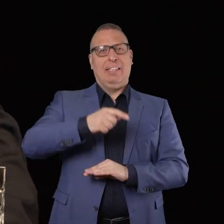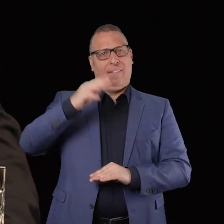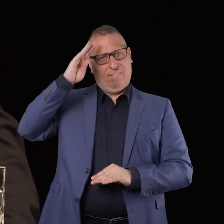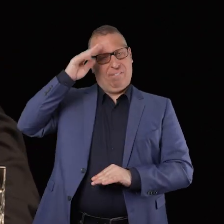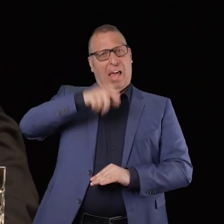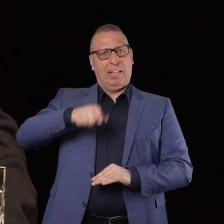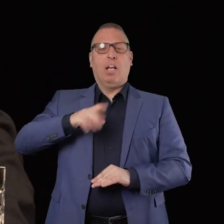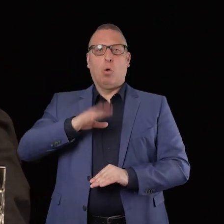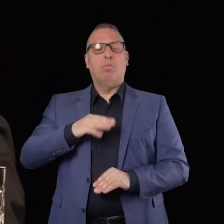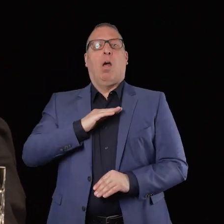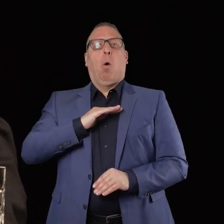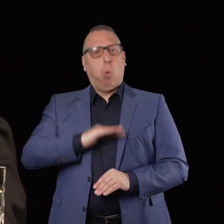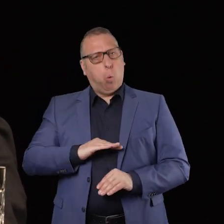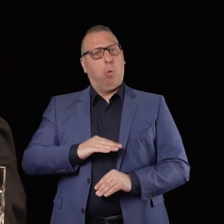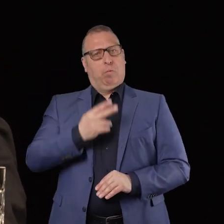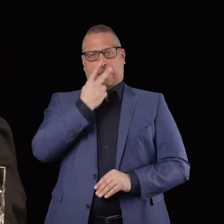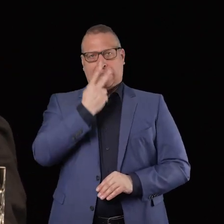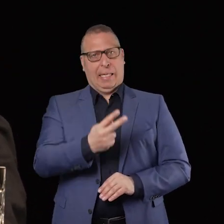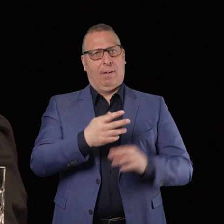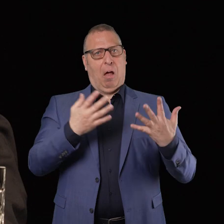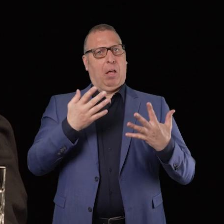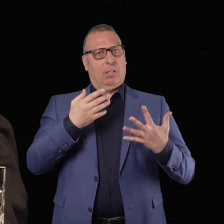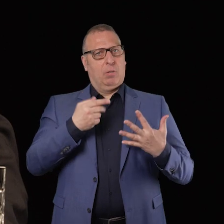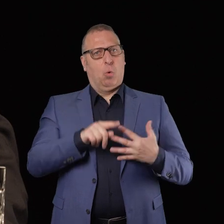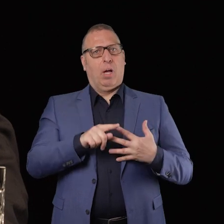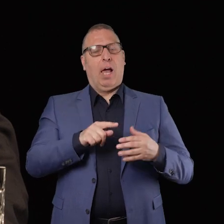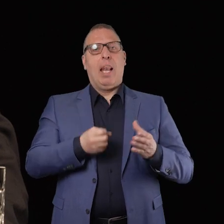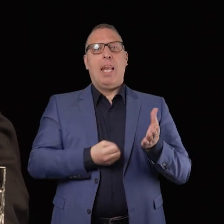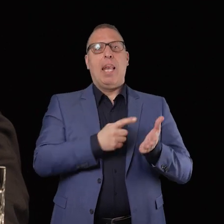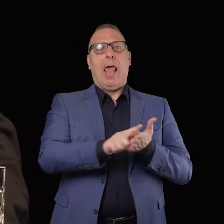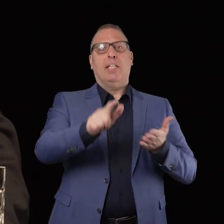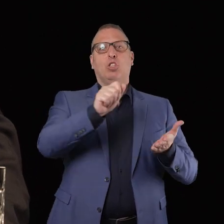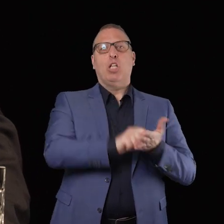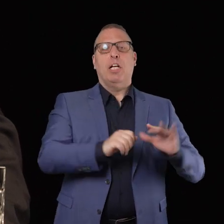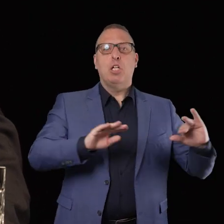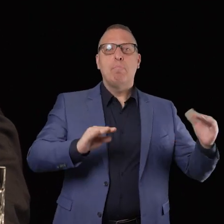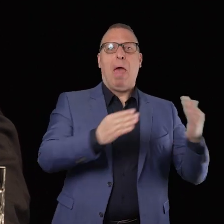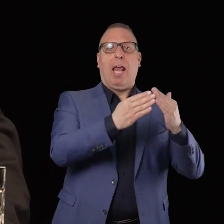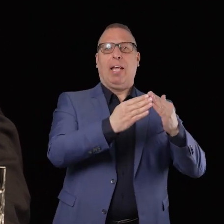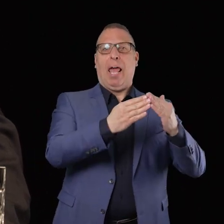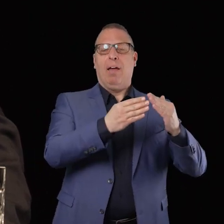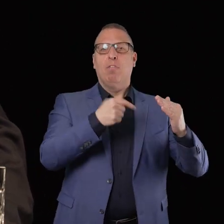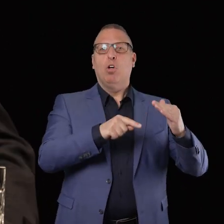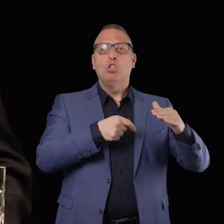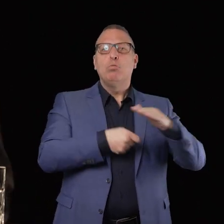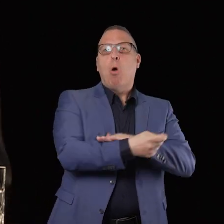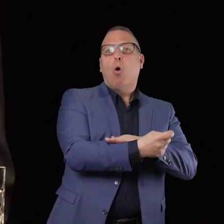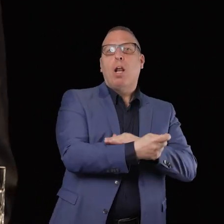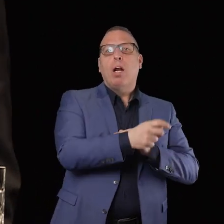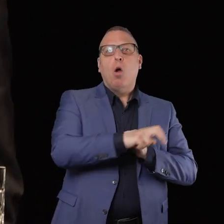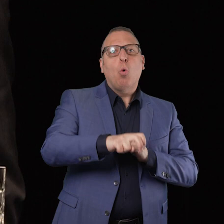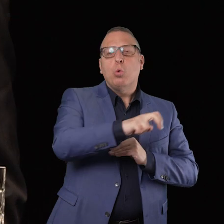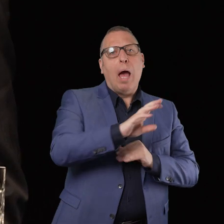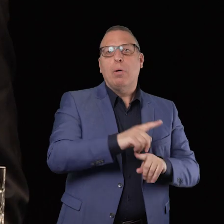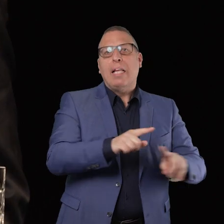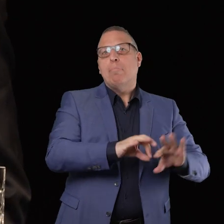durften erleichtert feststellen, dass sich die liechtensteinischen Berge als Schmugglerrouten auch